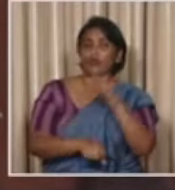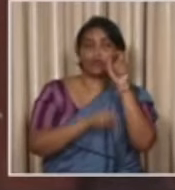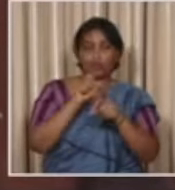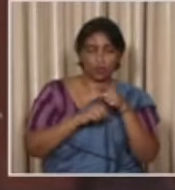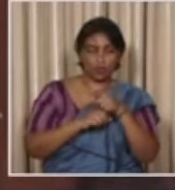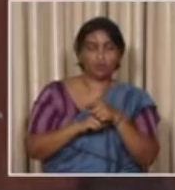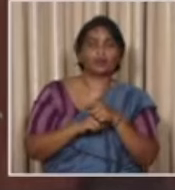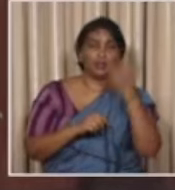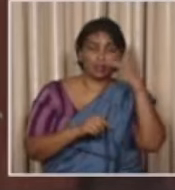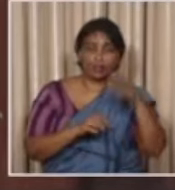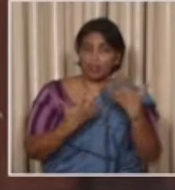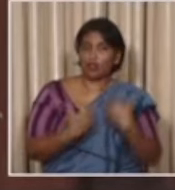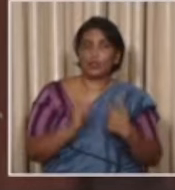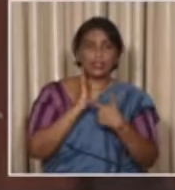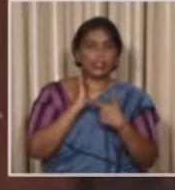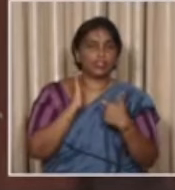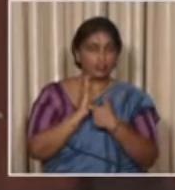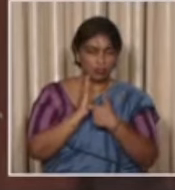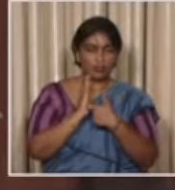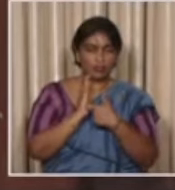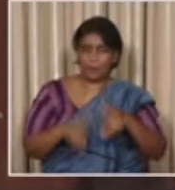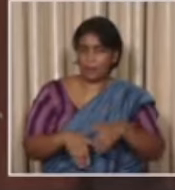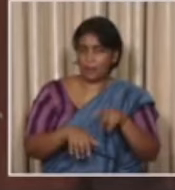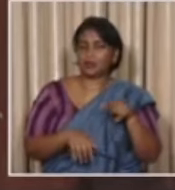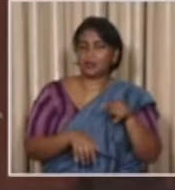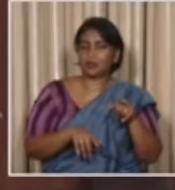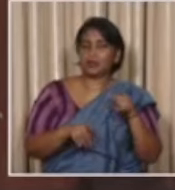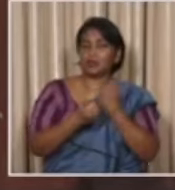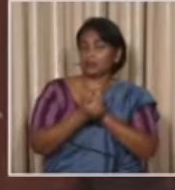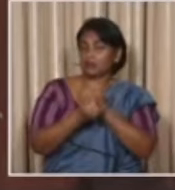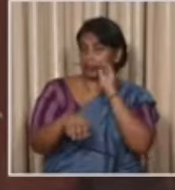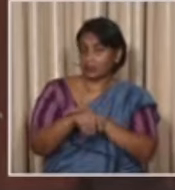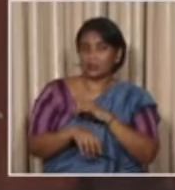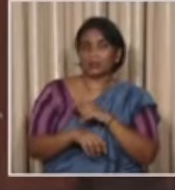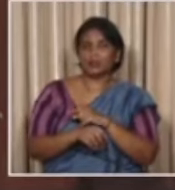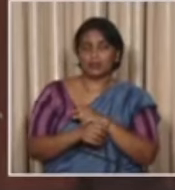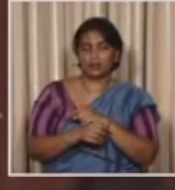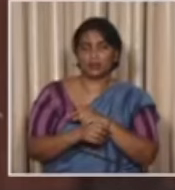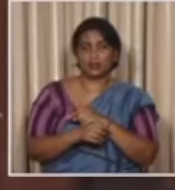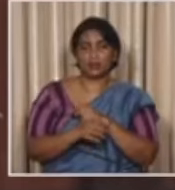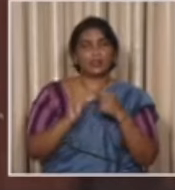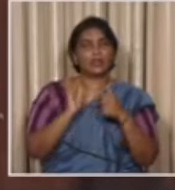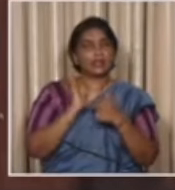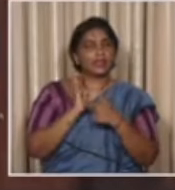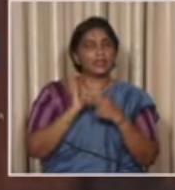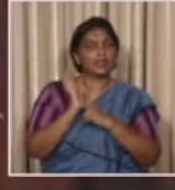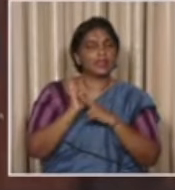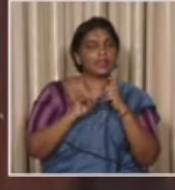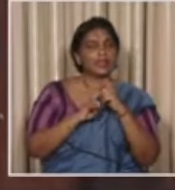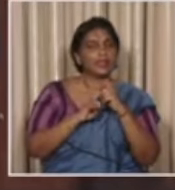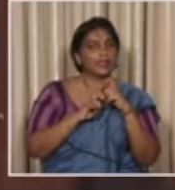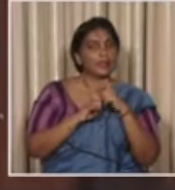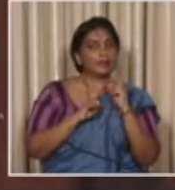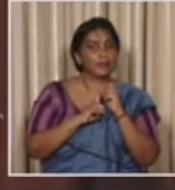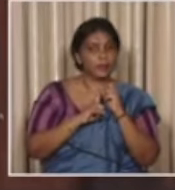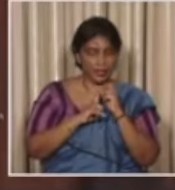තමයි ඒ බොඩි එක හම්බලා තියෙන ට්‍රින්කෝල සාරදා ස්ට්‍රීට් එකේ මේ සම්බන්ධව ඇරස් කරලා තියෙනවා. TMVP තමිල් මක්කල් විදුලි